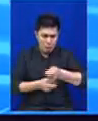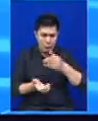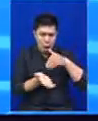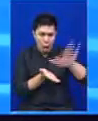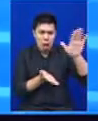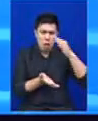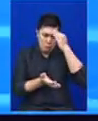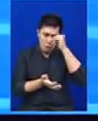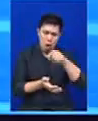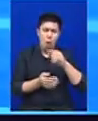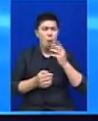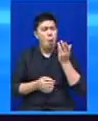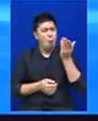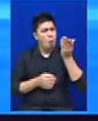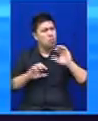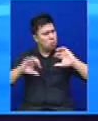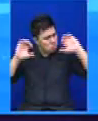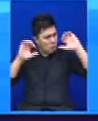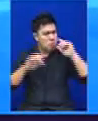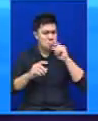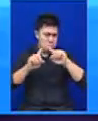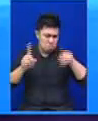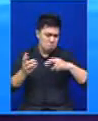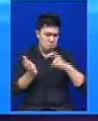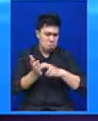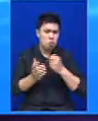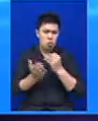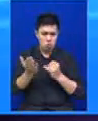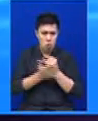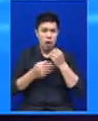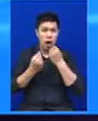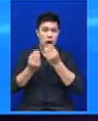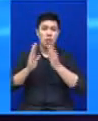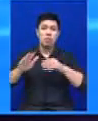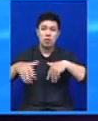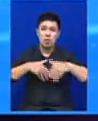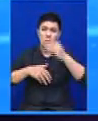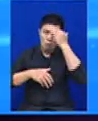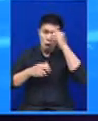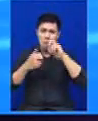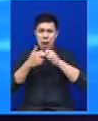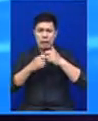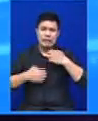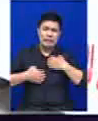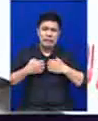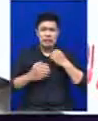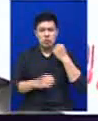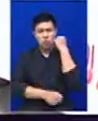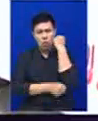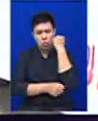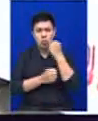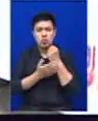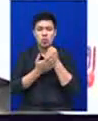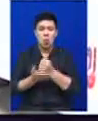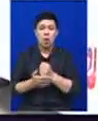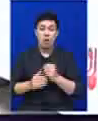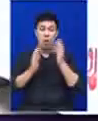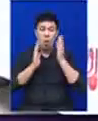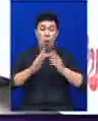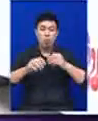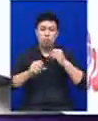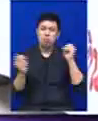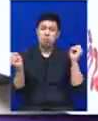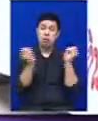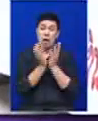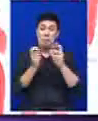แล้วก็เรียกร้องให้รัฐเนี่ยออกโฉนดที่ดินให้ถูกต้องแก่ประชาชนเพื่อลดปัญหาความยากจนโดยกลุ่มผู้ได้รับผลกระทบ